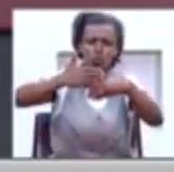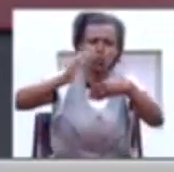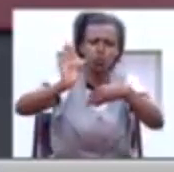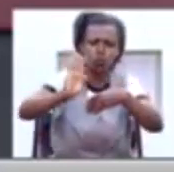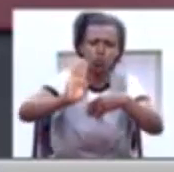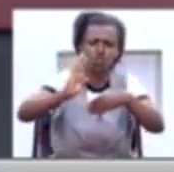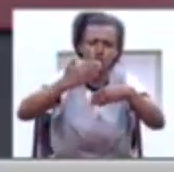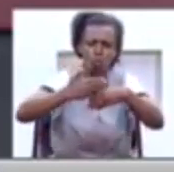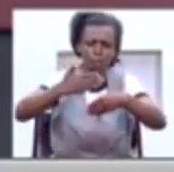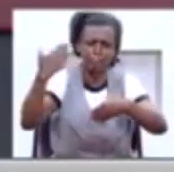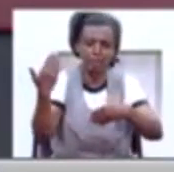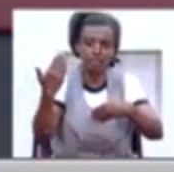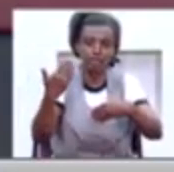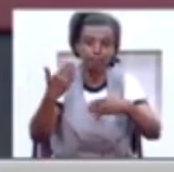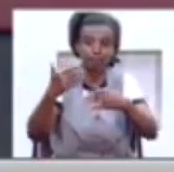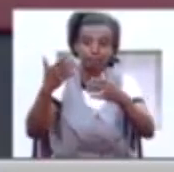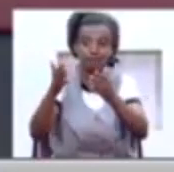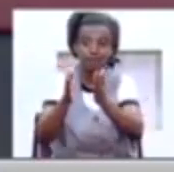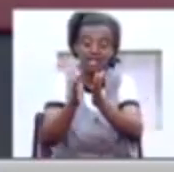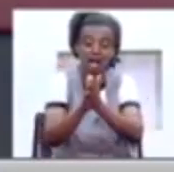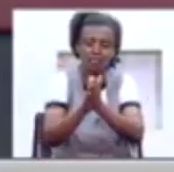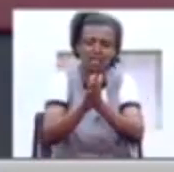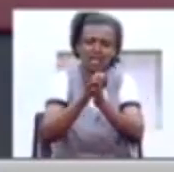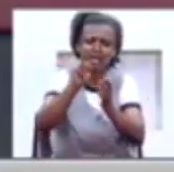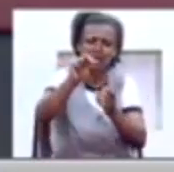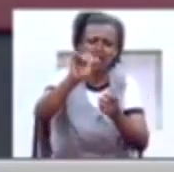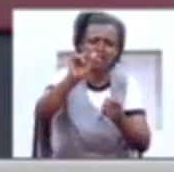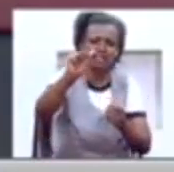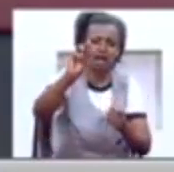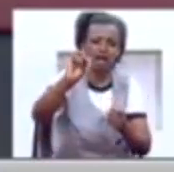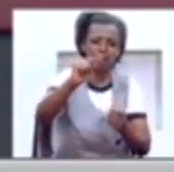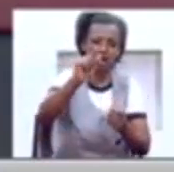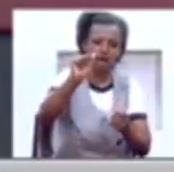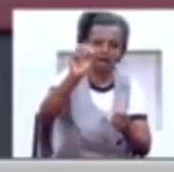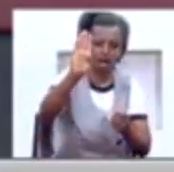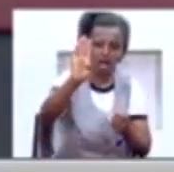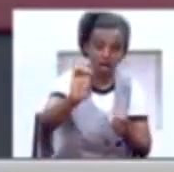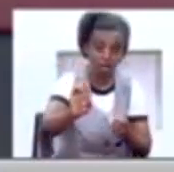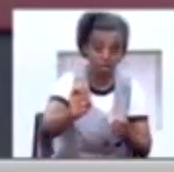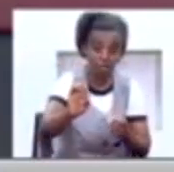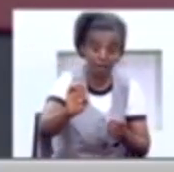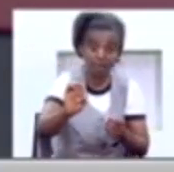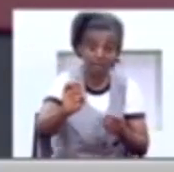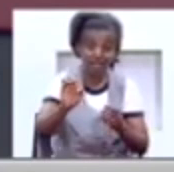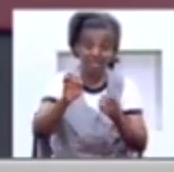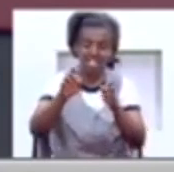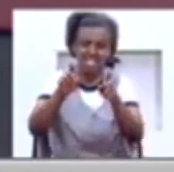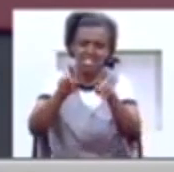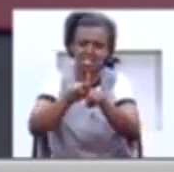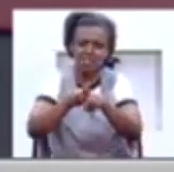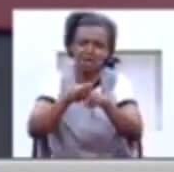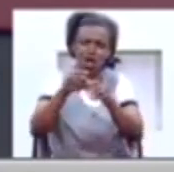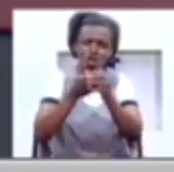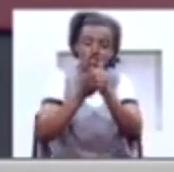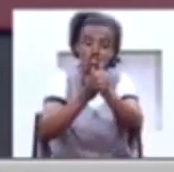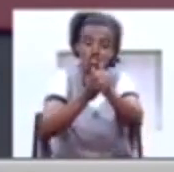kuko Gikongoro yari ifite igicumbi ubu cya Nyamagabe na Nyaruguru uwayoboraga prefecture ya Gikongoro muri 1963 Andrea